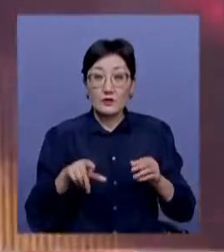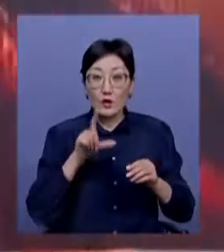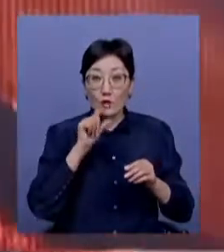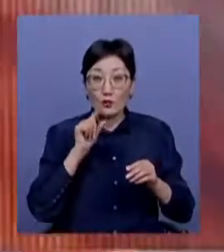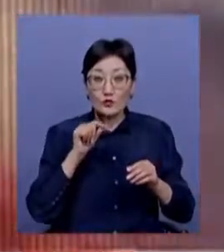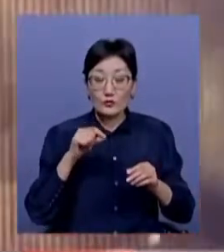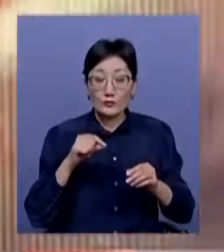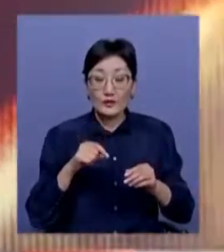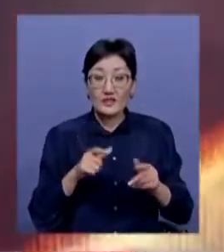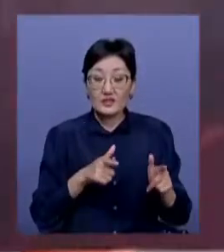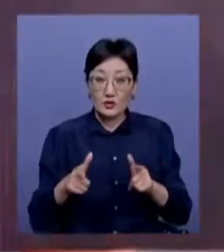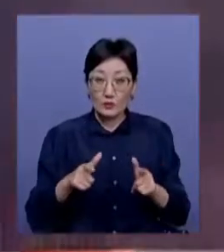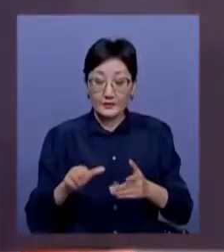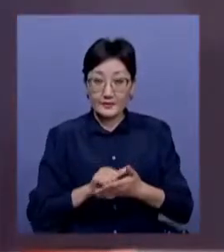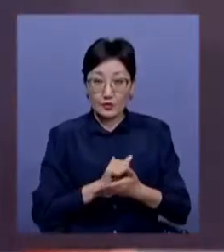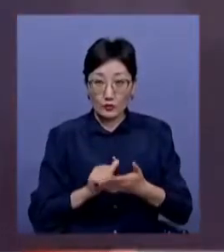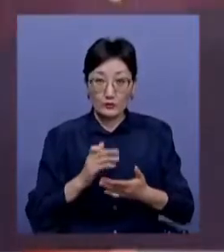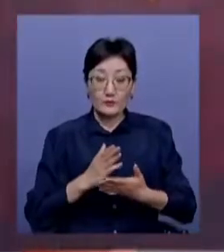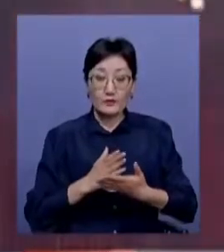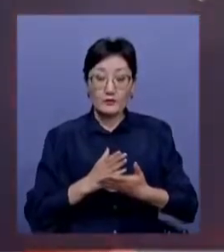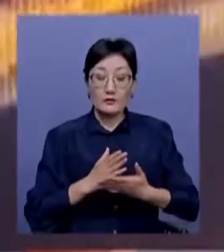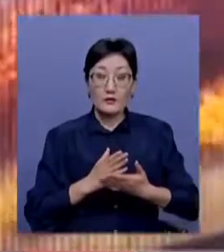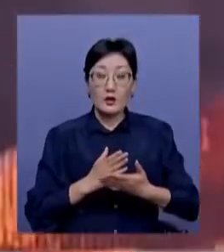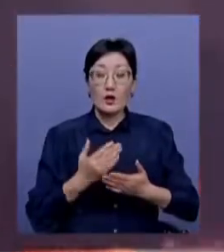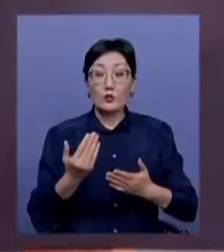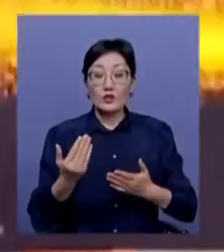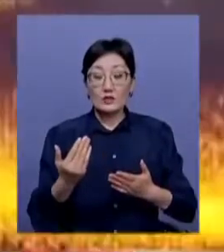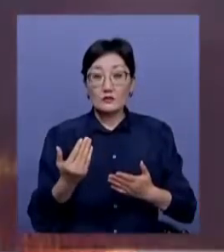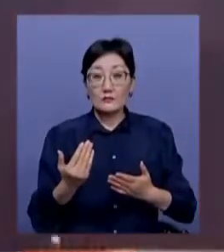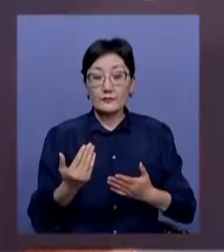басына дайындалған құжаттар келіп түсті. Оларға